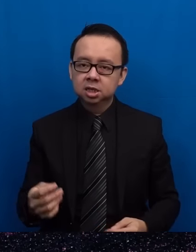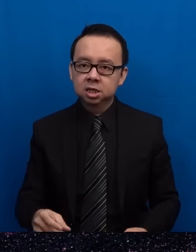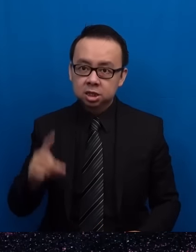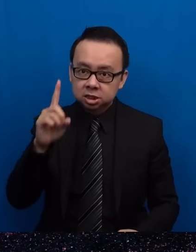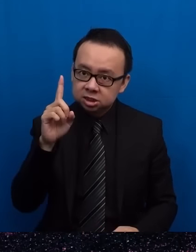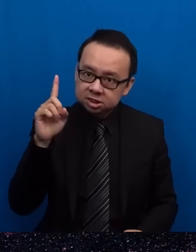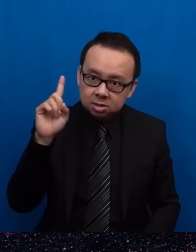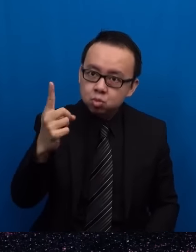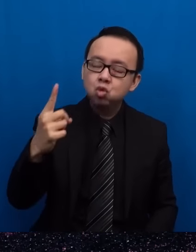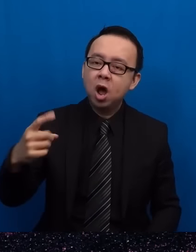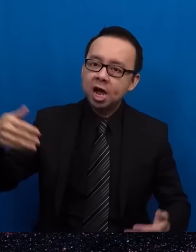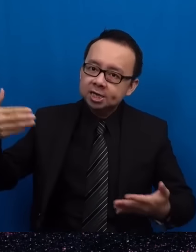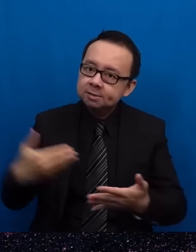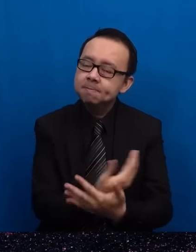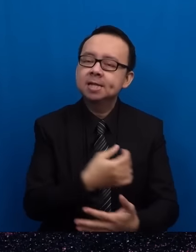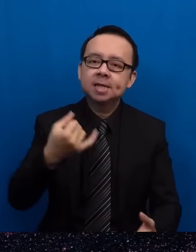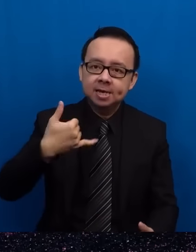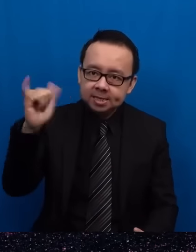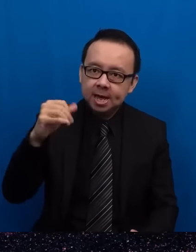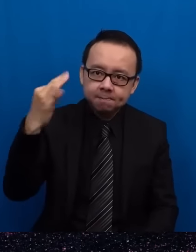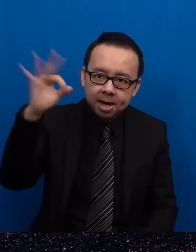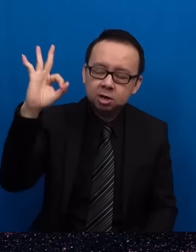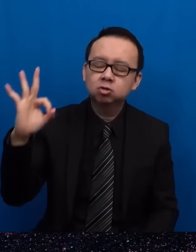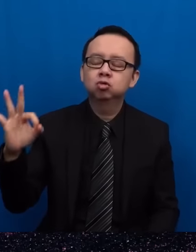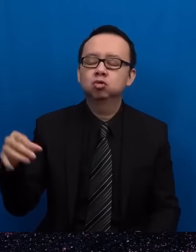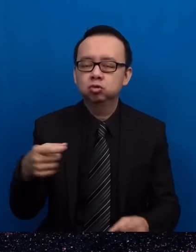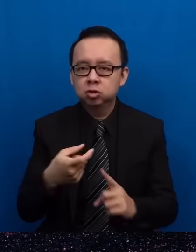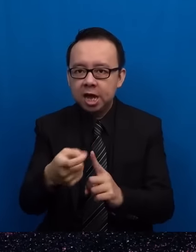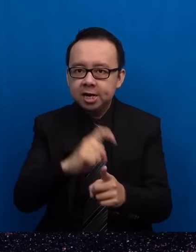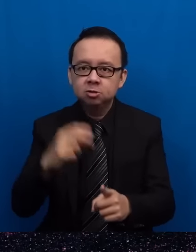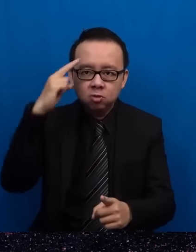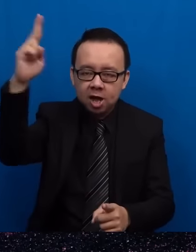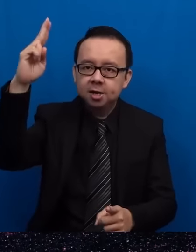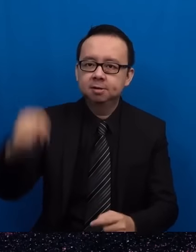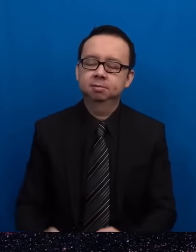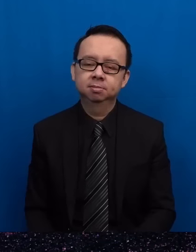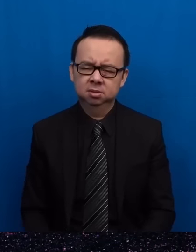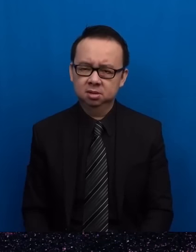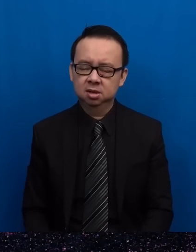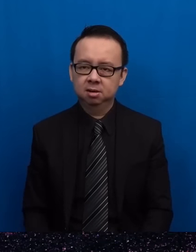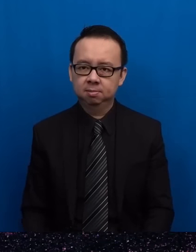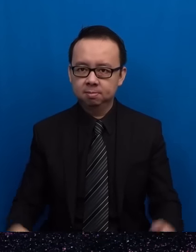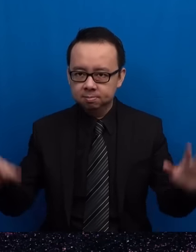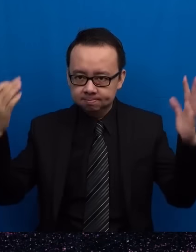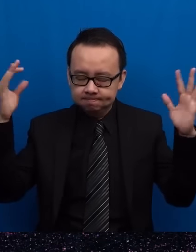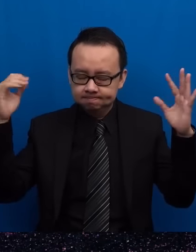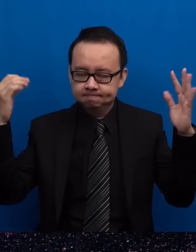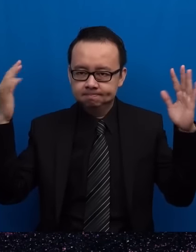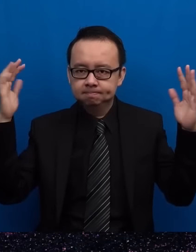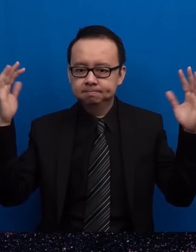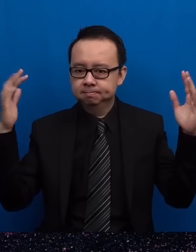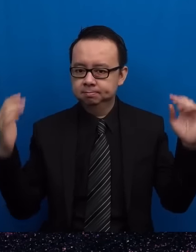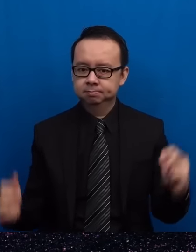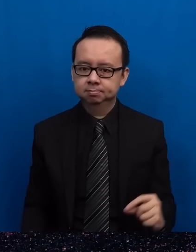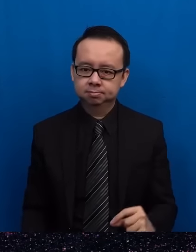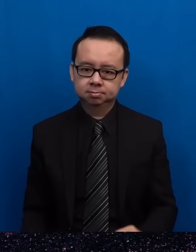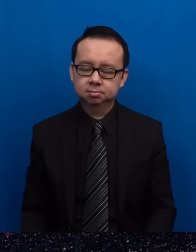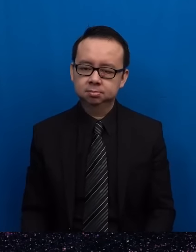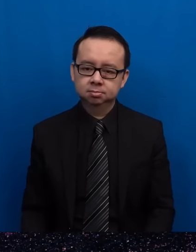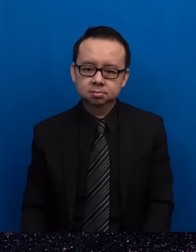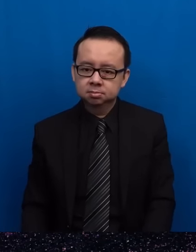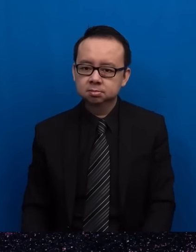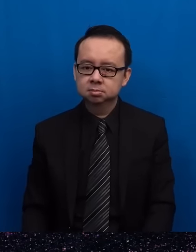Tuhan. Aku terima dengan iman dalam nama Yesus. Beri tepuk tangan untuk Tuhan Yesus. Yes, praise the Lord, haleluya.